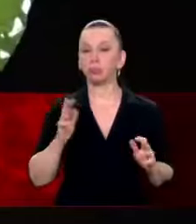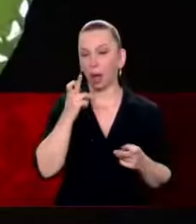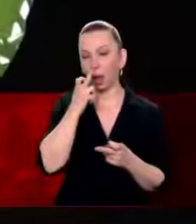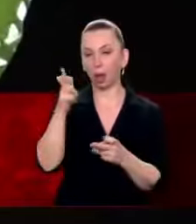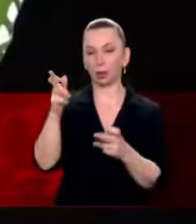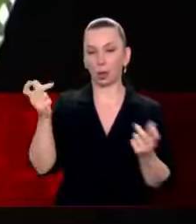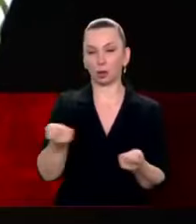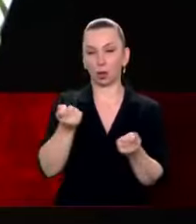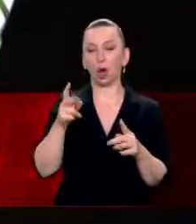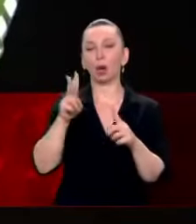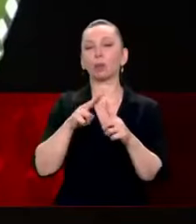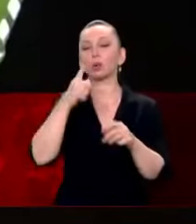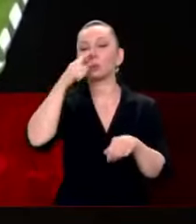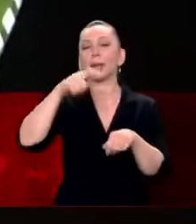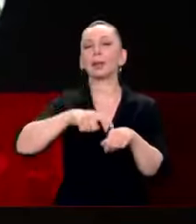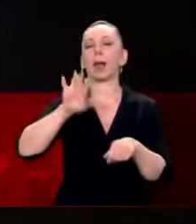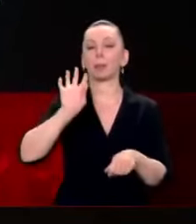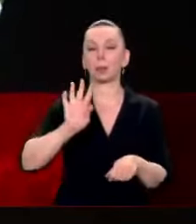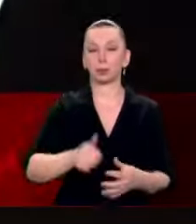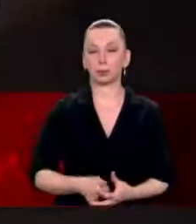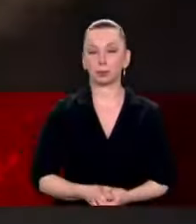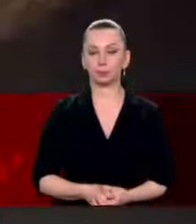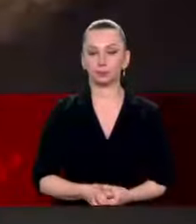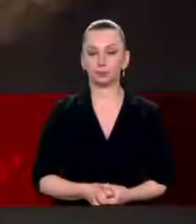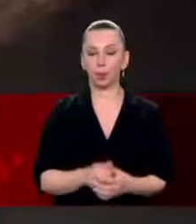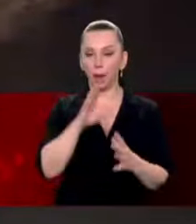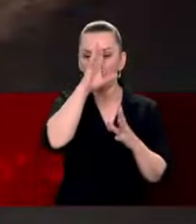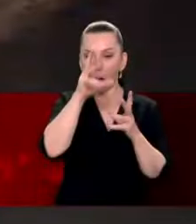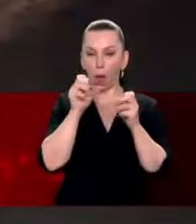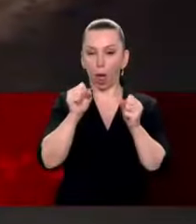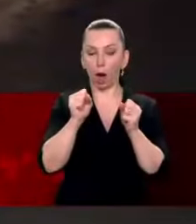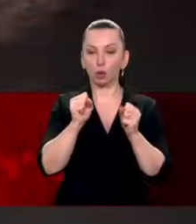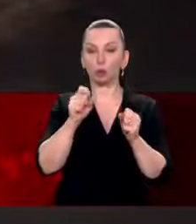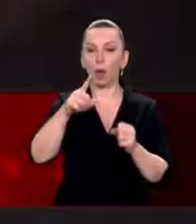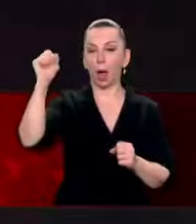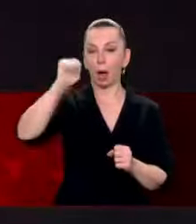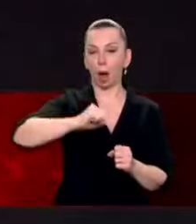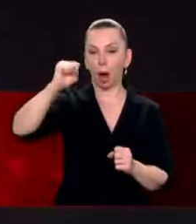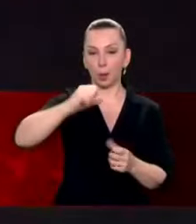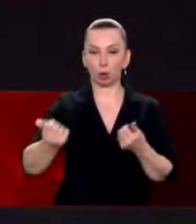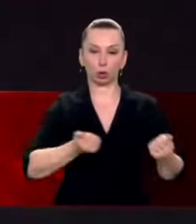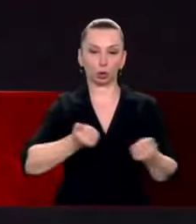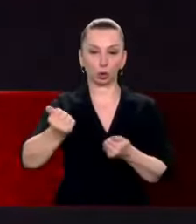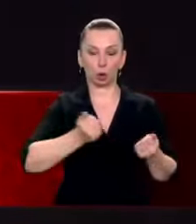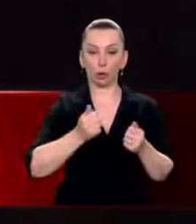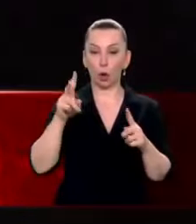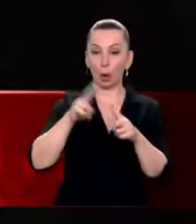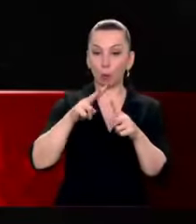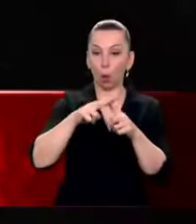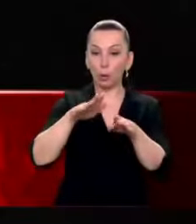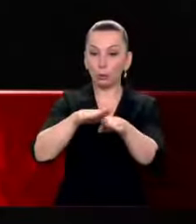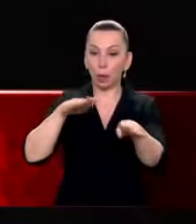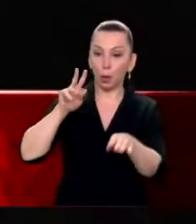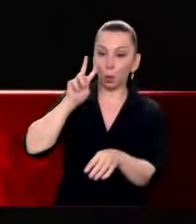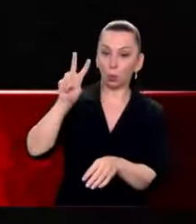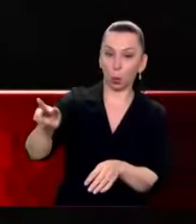gerisine durdunuz, yan koltuğa geçtiniz. Böyle bir şey yok. Erzurum'da bir kamyonet şoförü, polis kontrol noktasını fark edince aracı yol